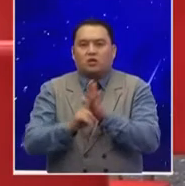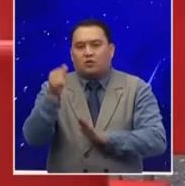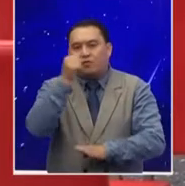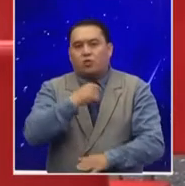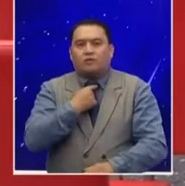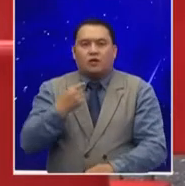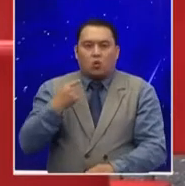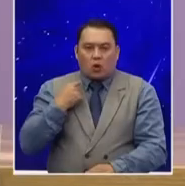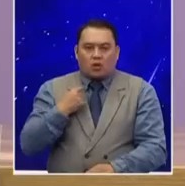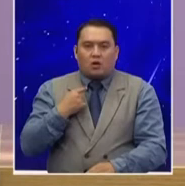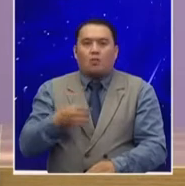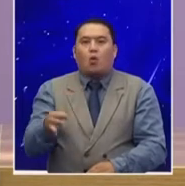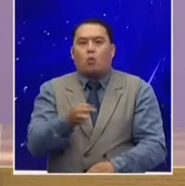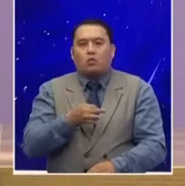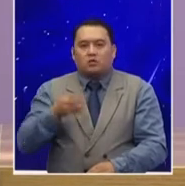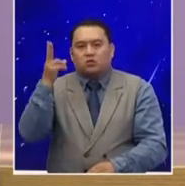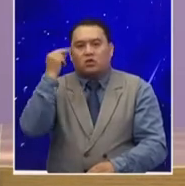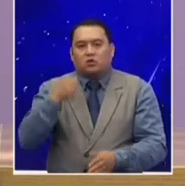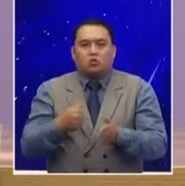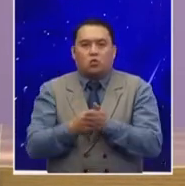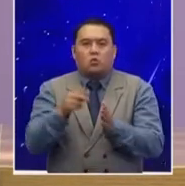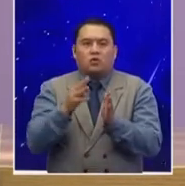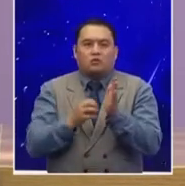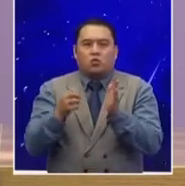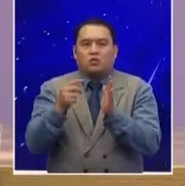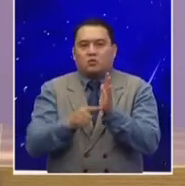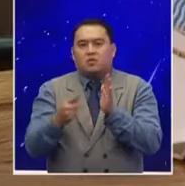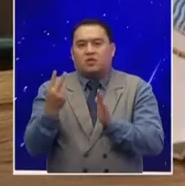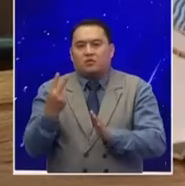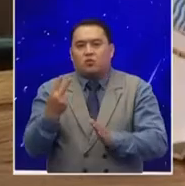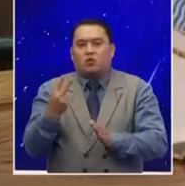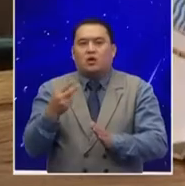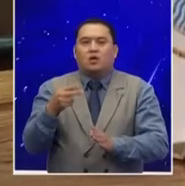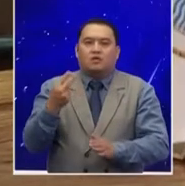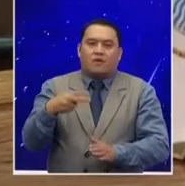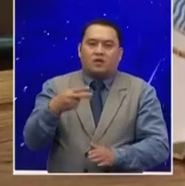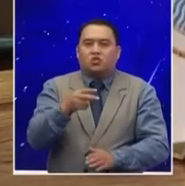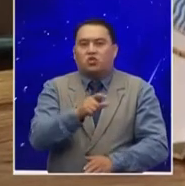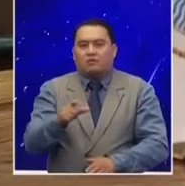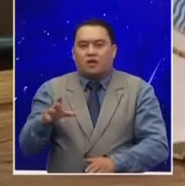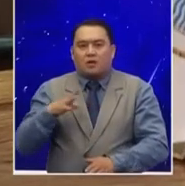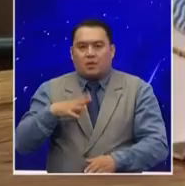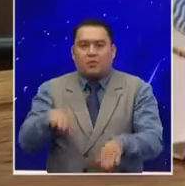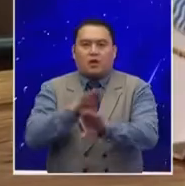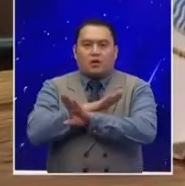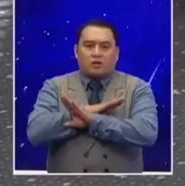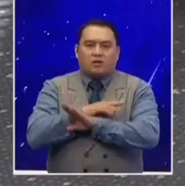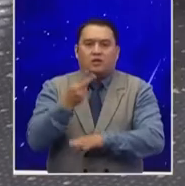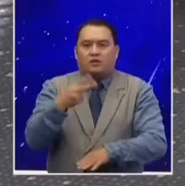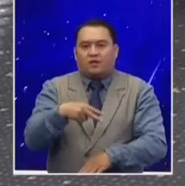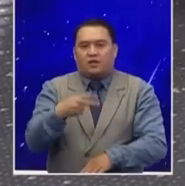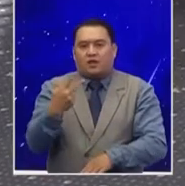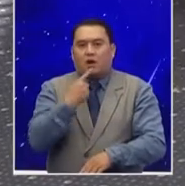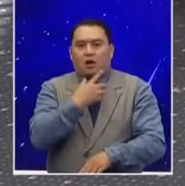года в Талдыкургане. По области эта цифра достигает 972. 20 человек погибло и